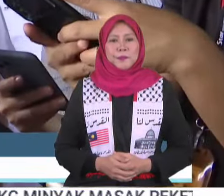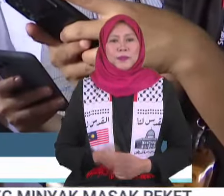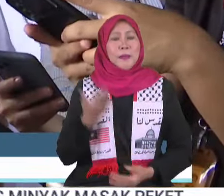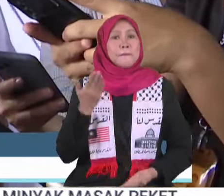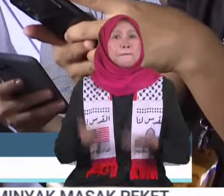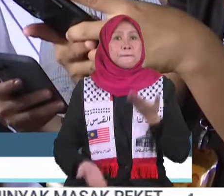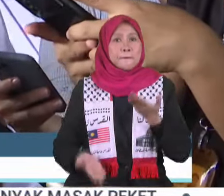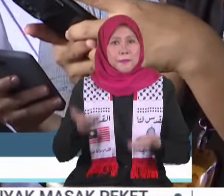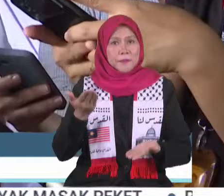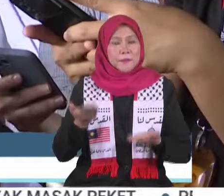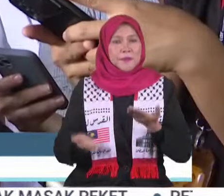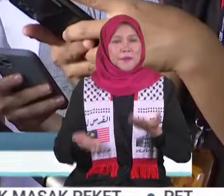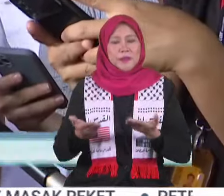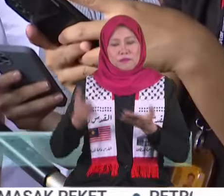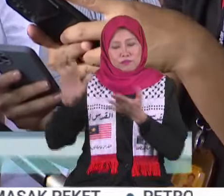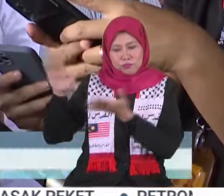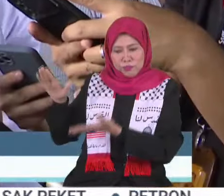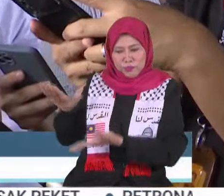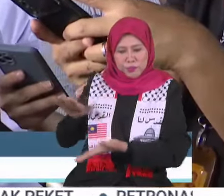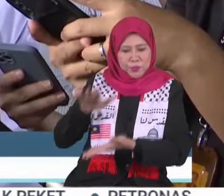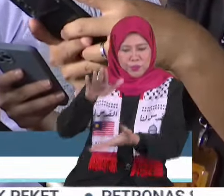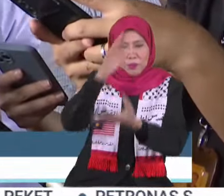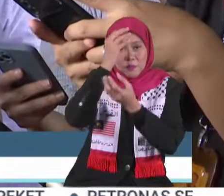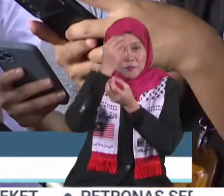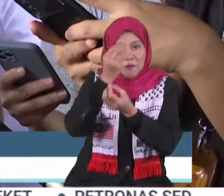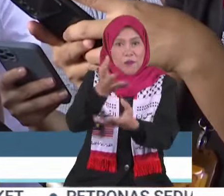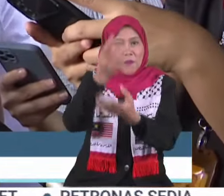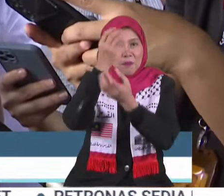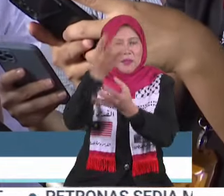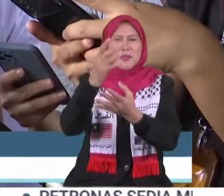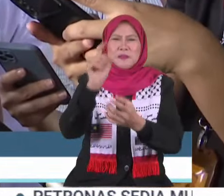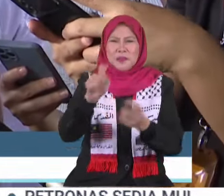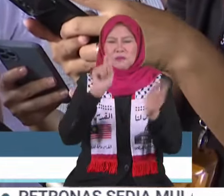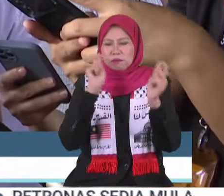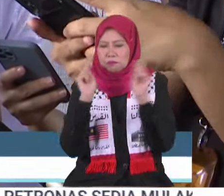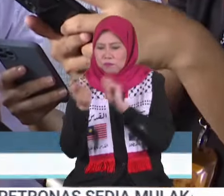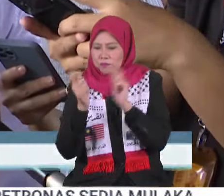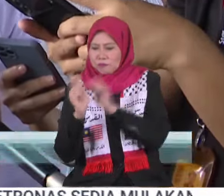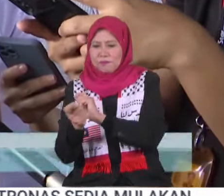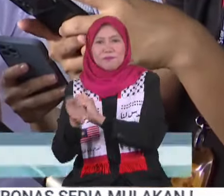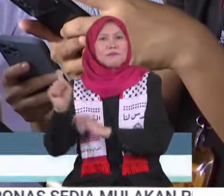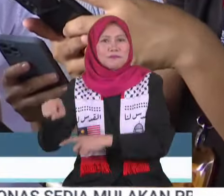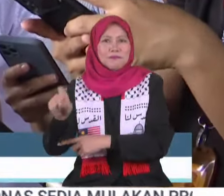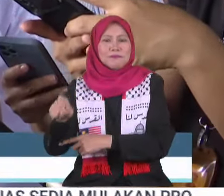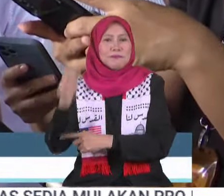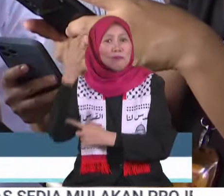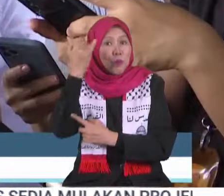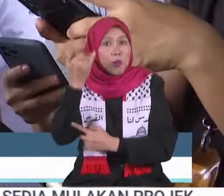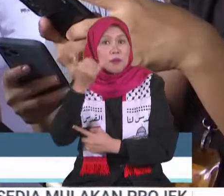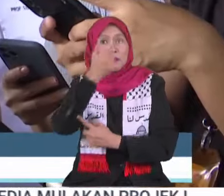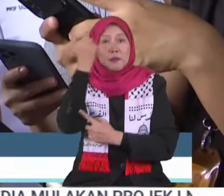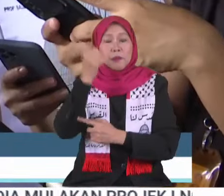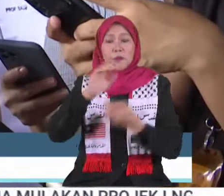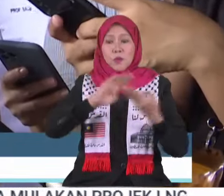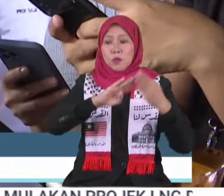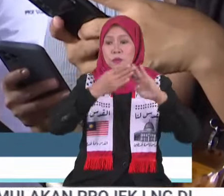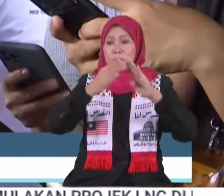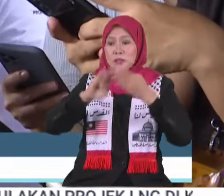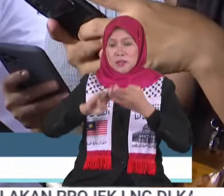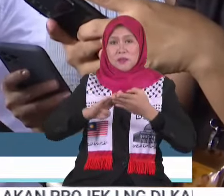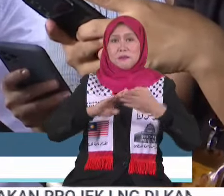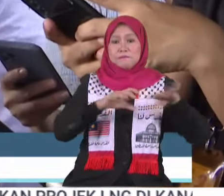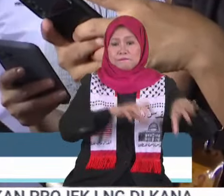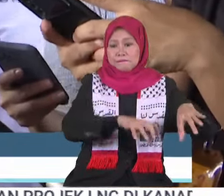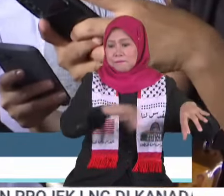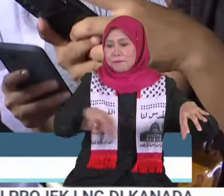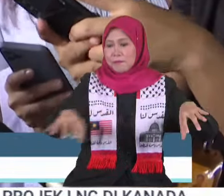Mungkin manifestasi penyampaian maklumat itu perlu kita ubah suai supaya komuniti di satu-satu